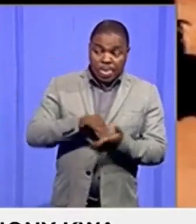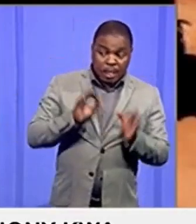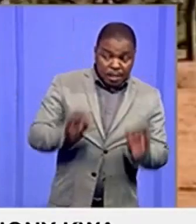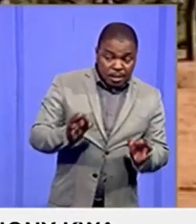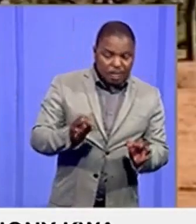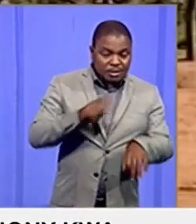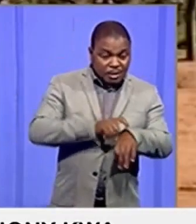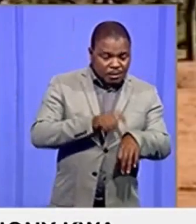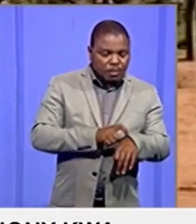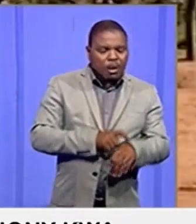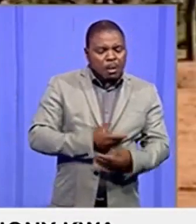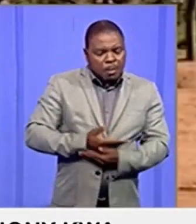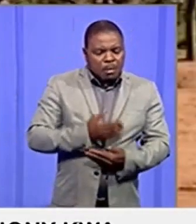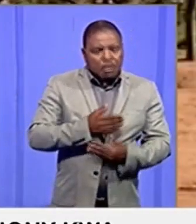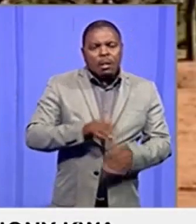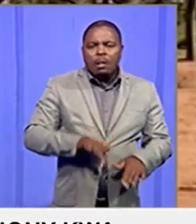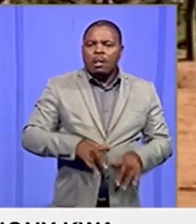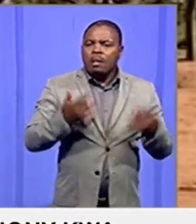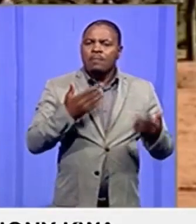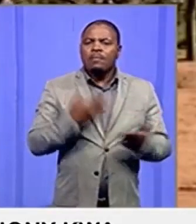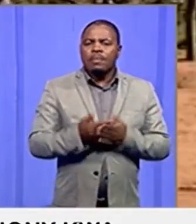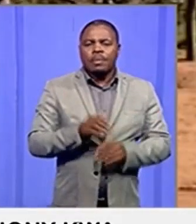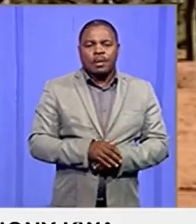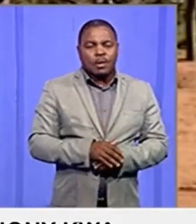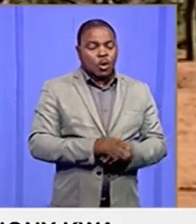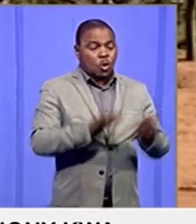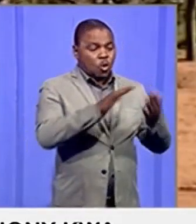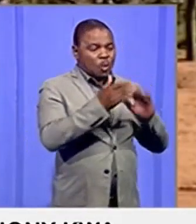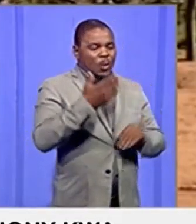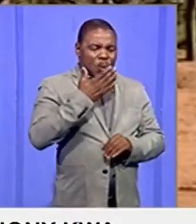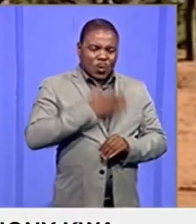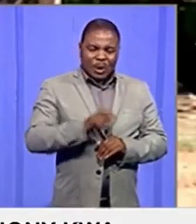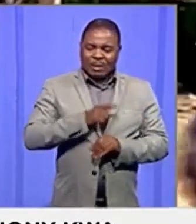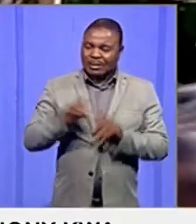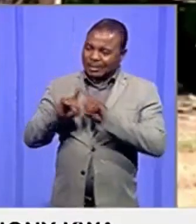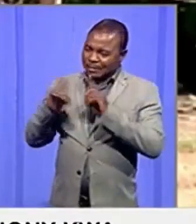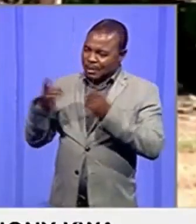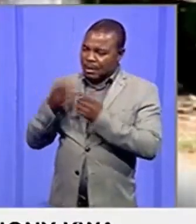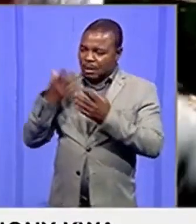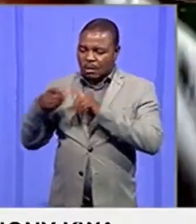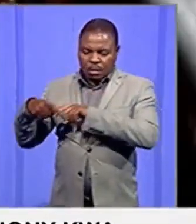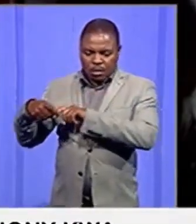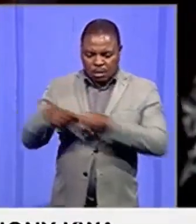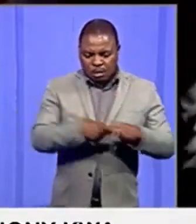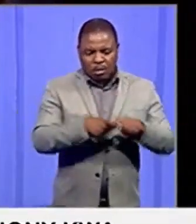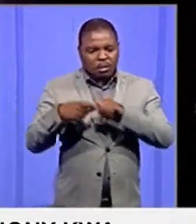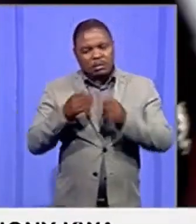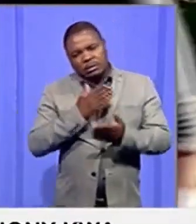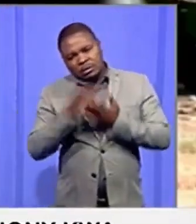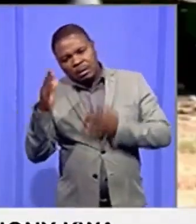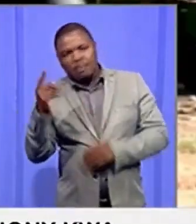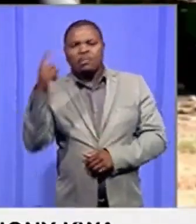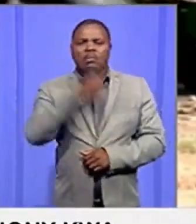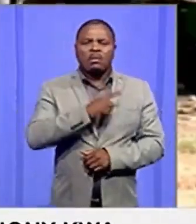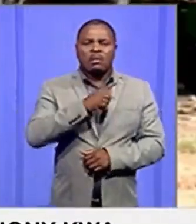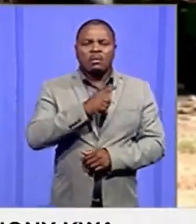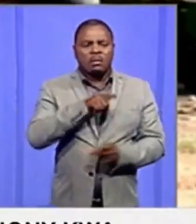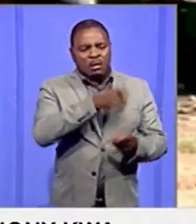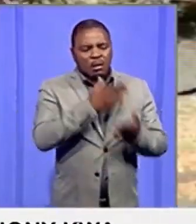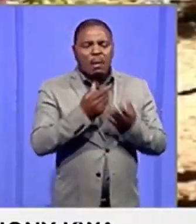no. Baahi ba kopa lefapha ho ba tlisetsa ditleliniki tse ka ba etelang ka matsatsi a itseng ho ka fumana